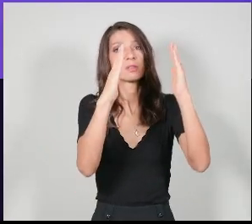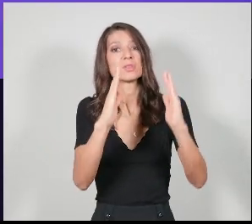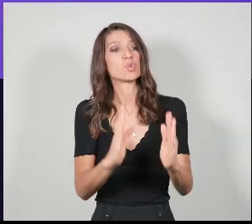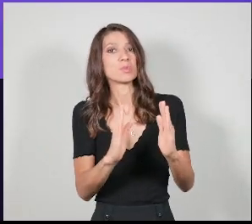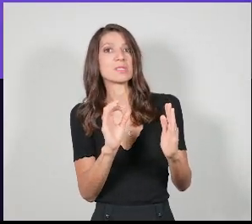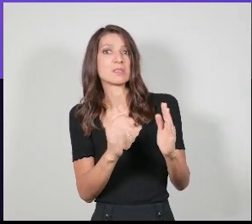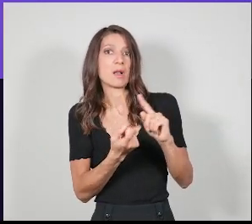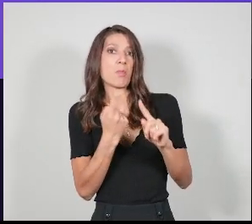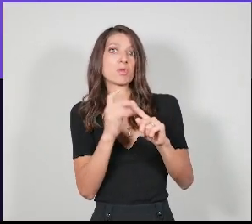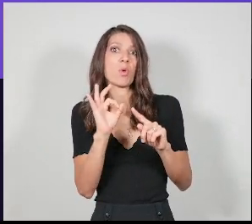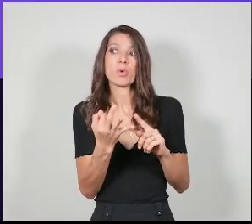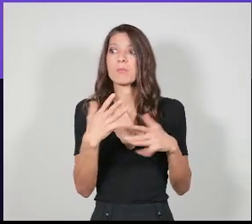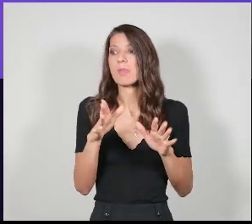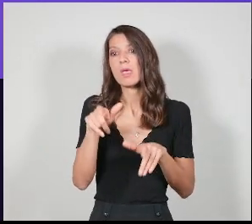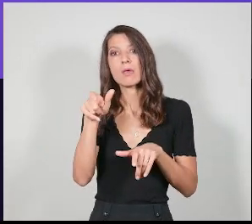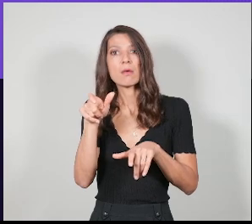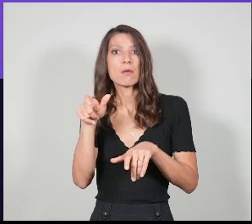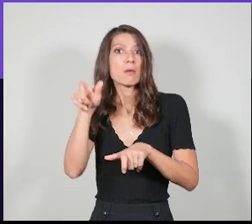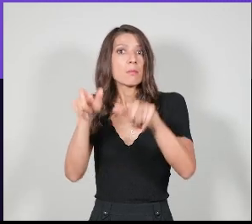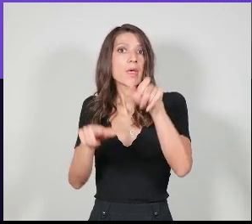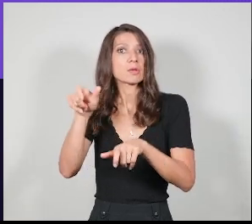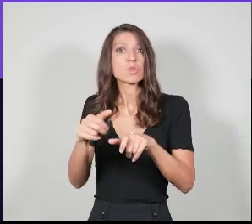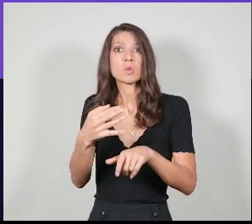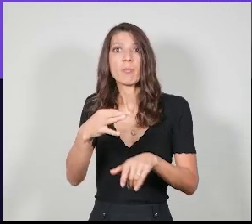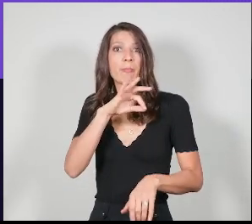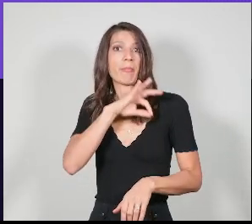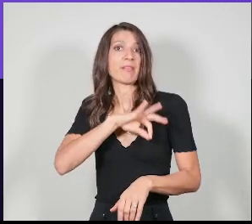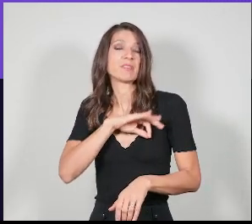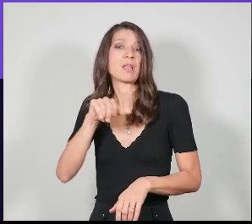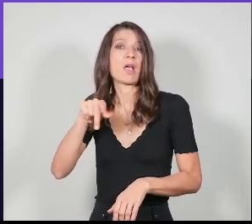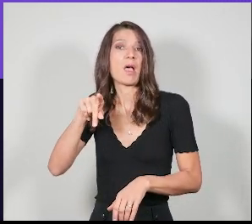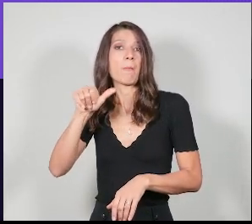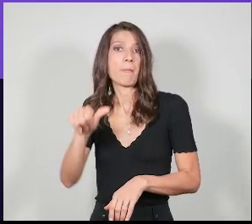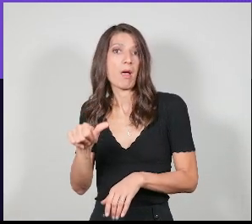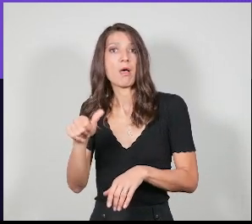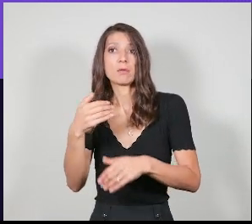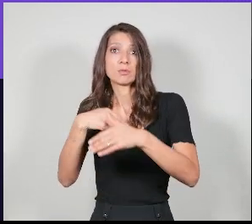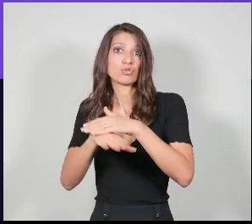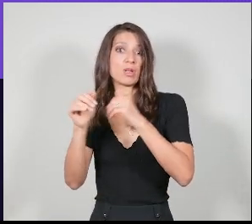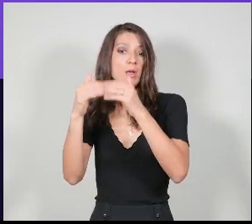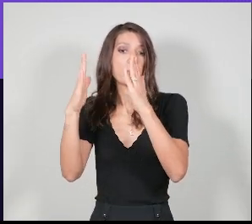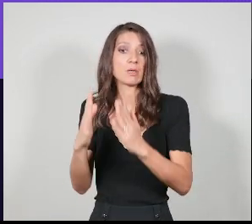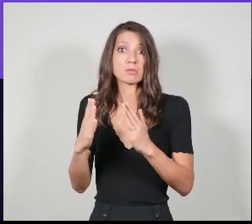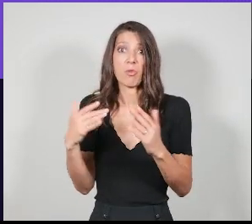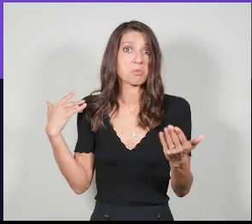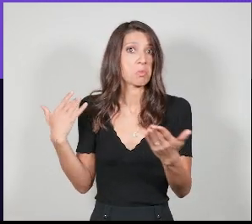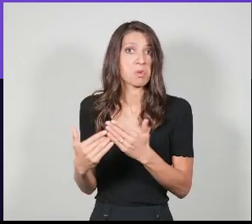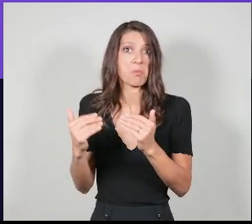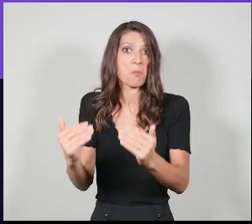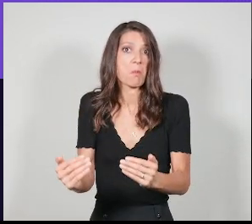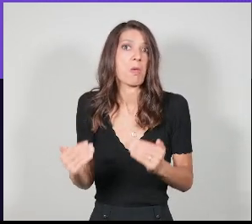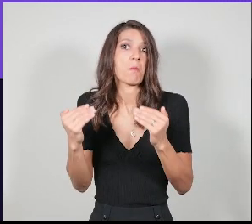dernières années la part des bénéficiaires de l'APA qui sont à domicile et en établissement, cette part n'a pas bougé. Donc c'est qu'il y a